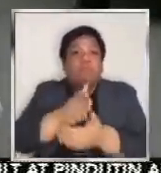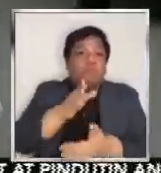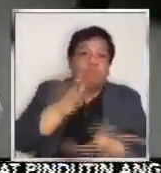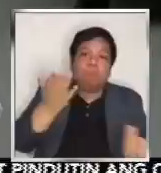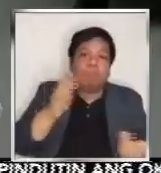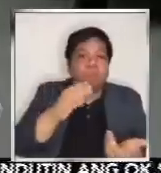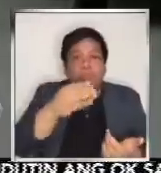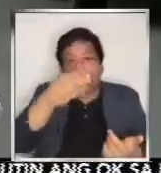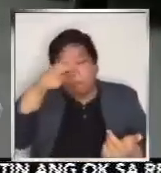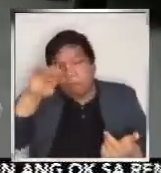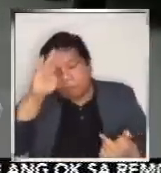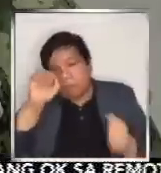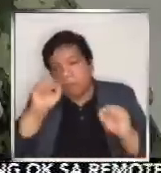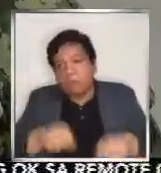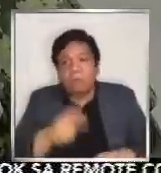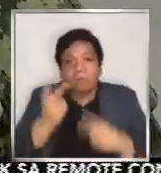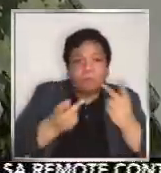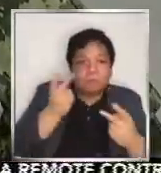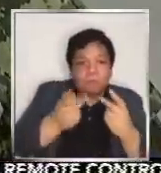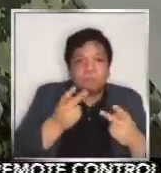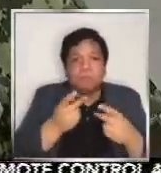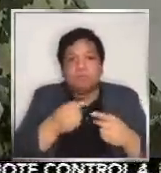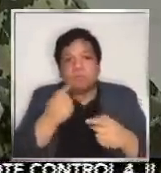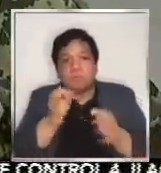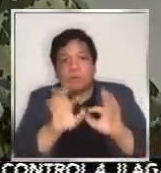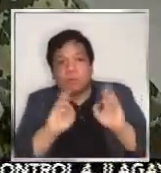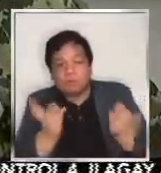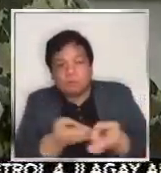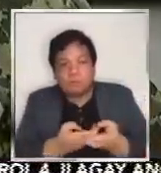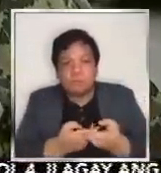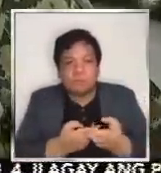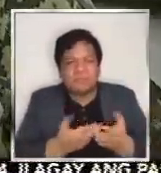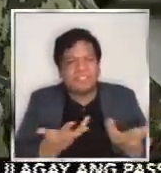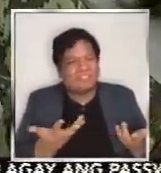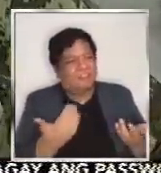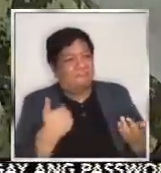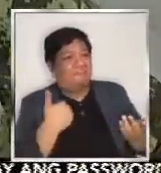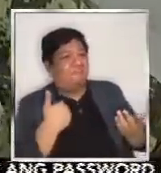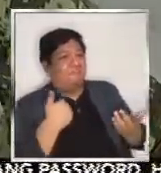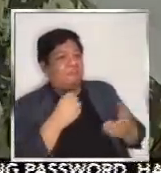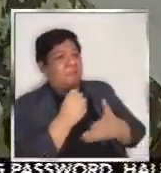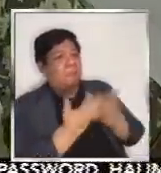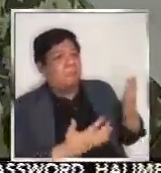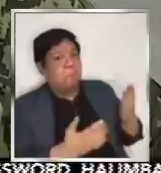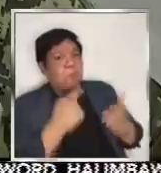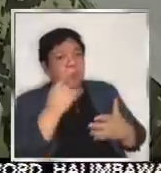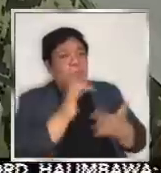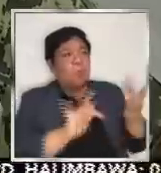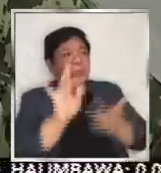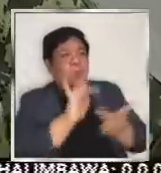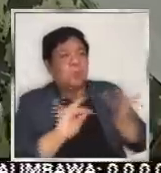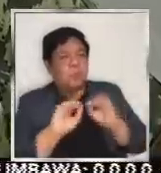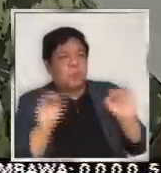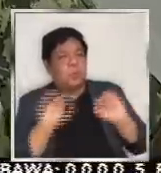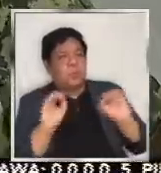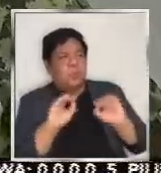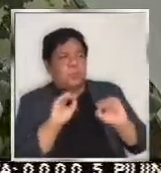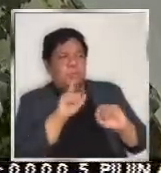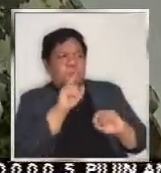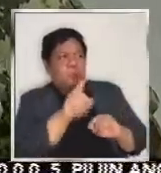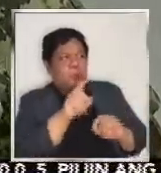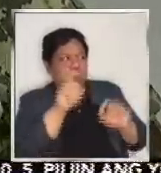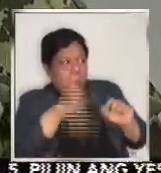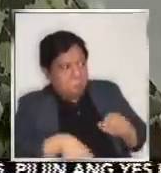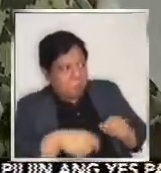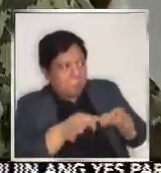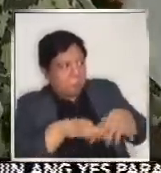dumalaw ng mga kamag-anak. Yung mga iba kasi na namamasyal lang, nang wala namang business dito sa papasok ng Cavite, huwag